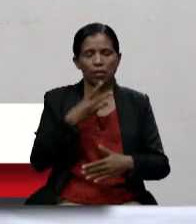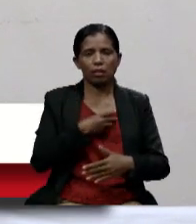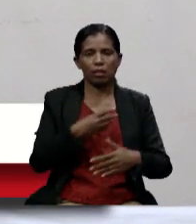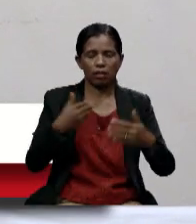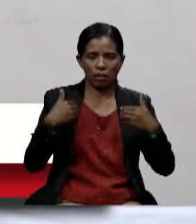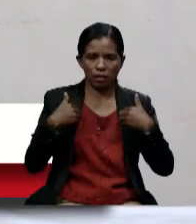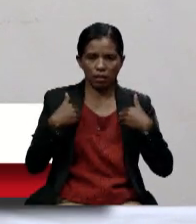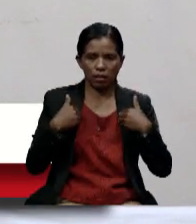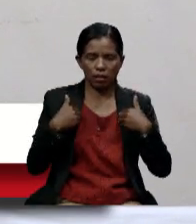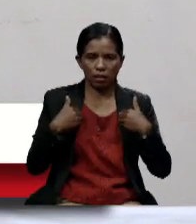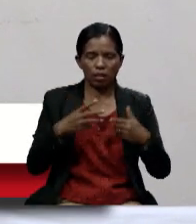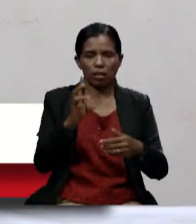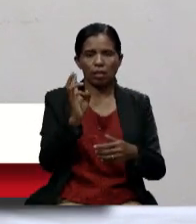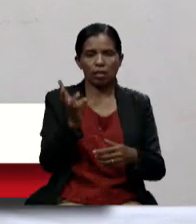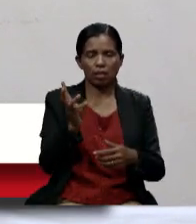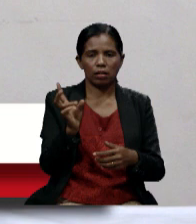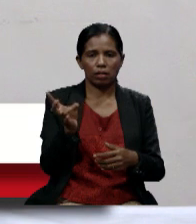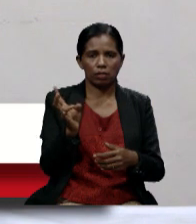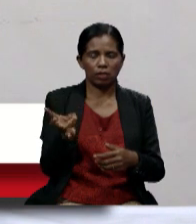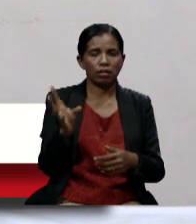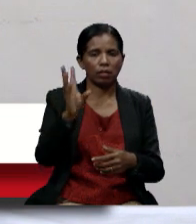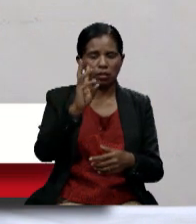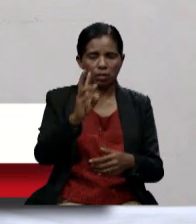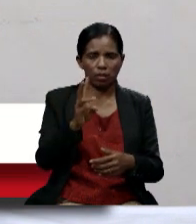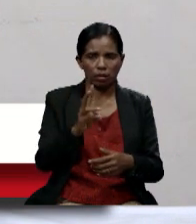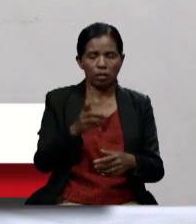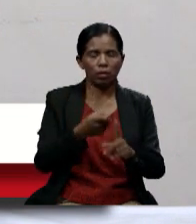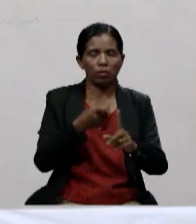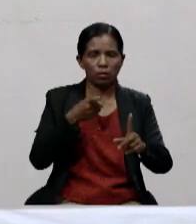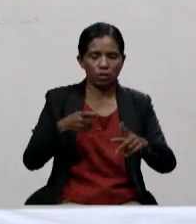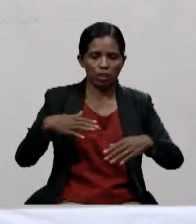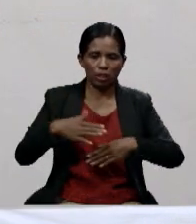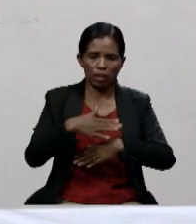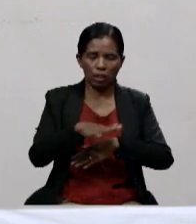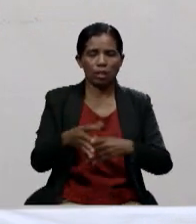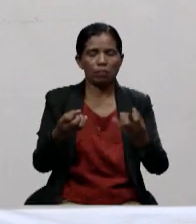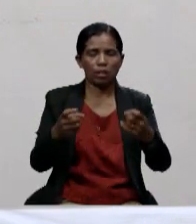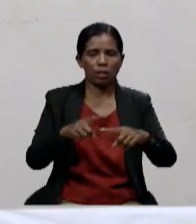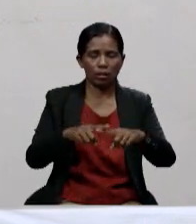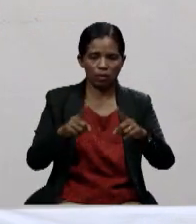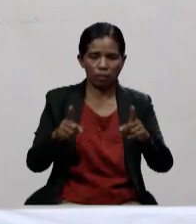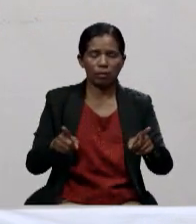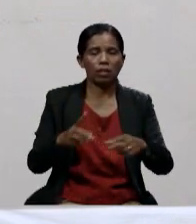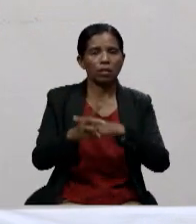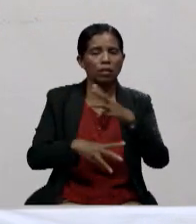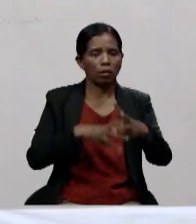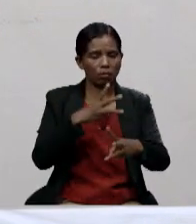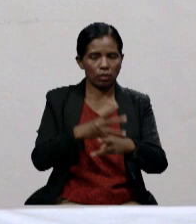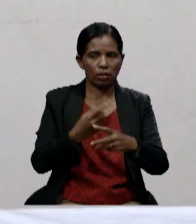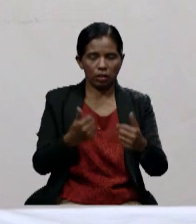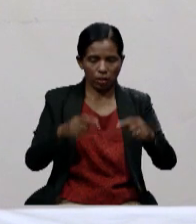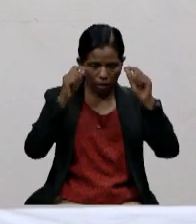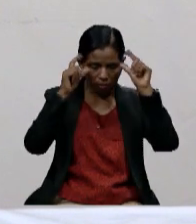quase 76% husi espécies coral e a mundo nian. E Timor ita